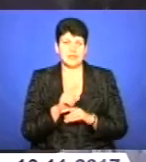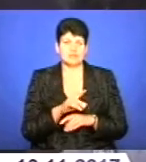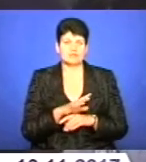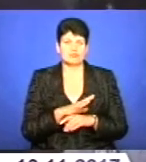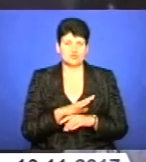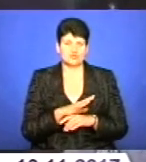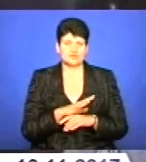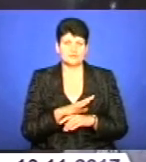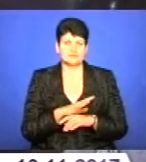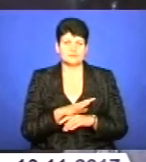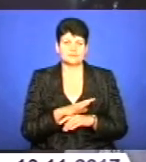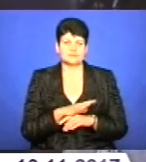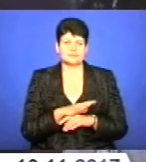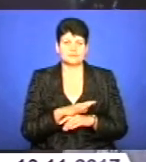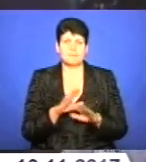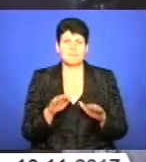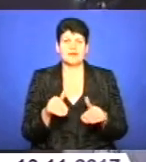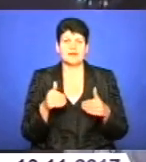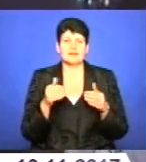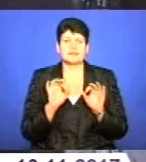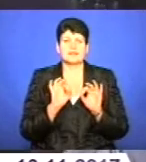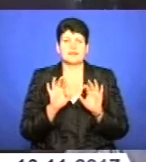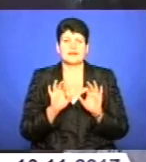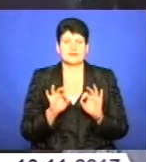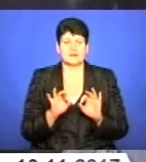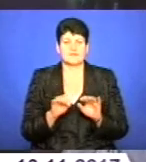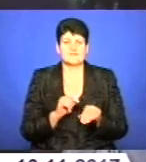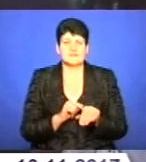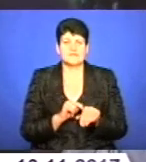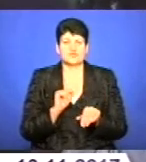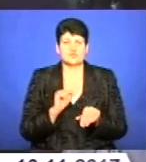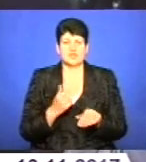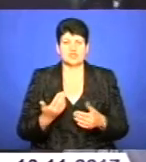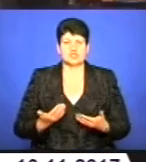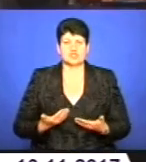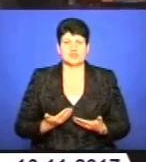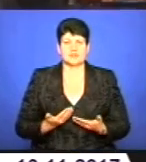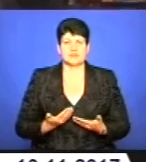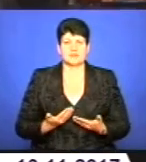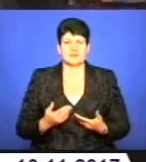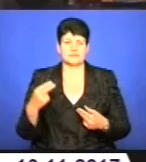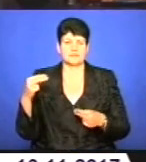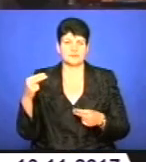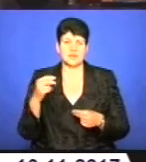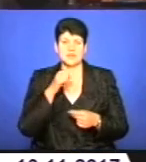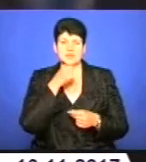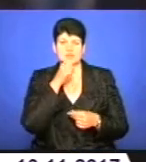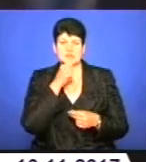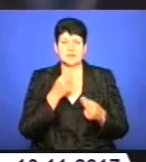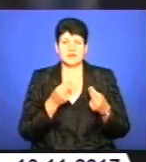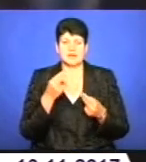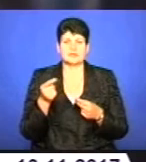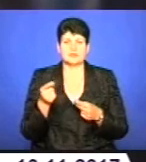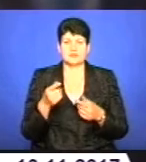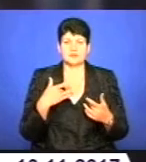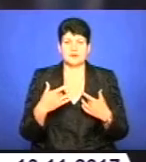на невербальному якомусь рівні передати якісь відчуття, життя в паузах. Дідуся головного героя зіграв